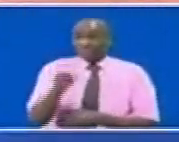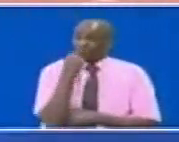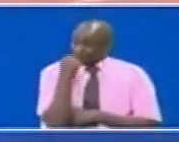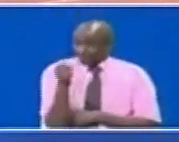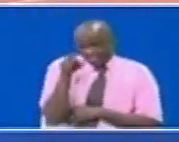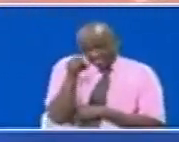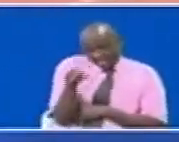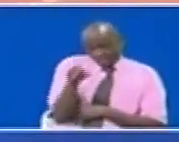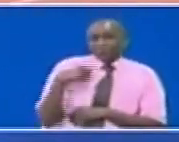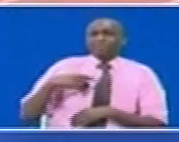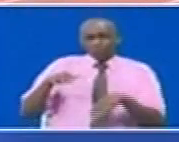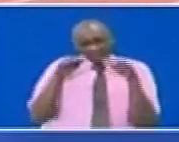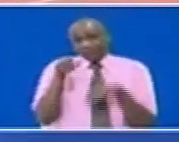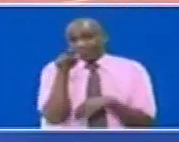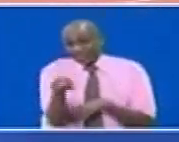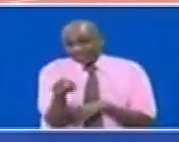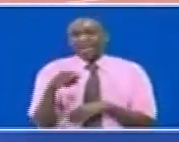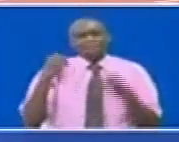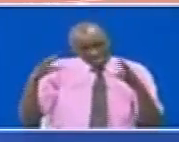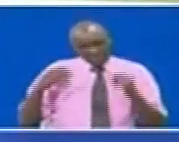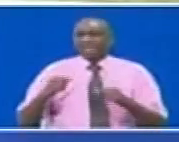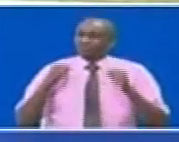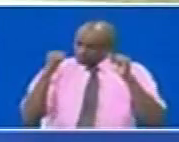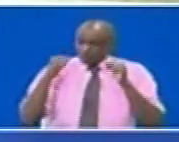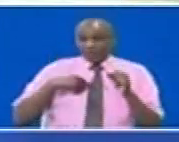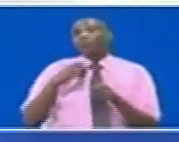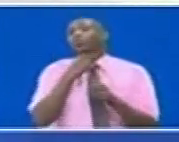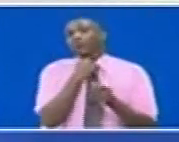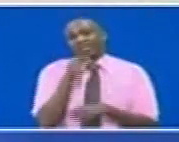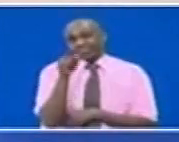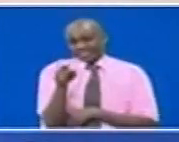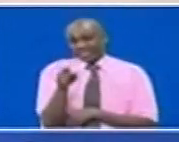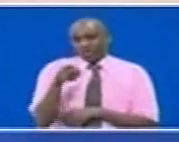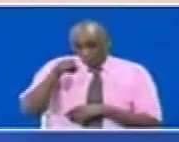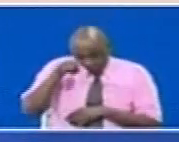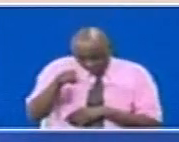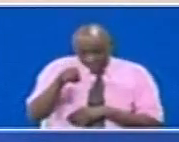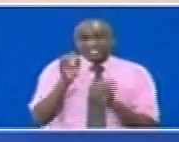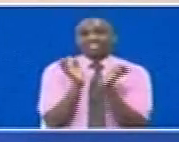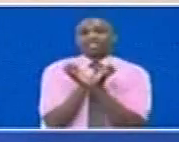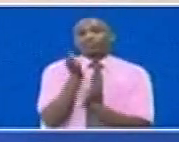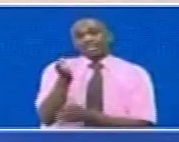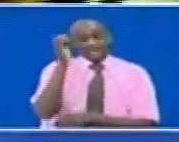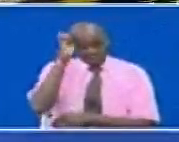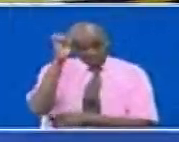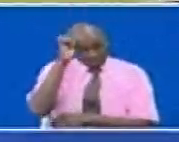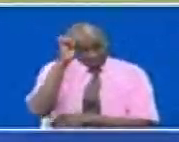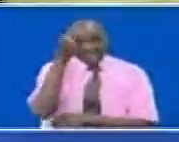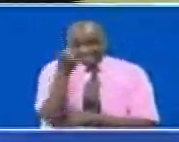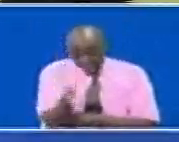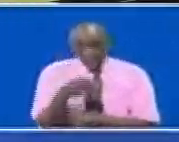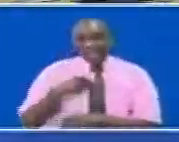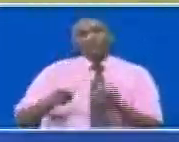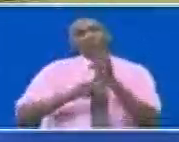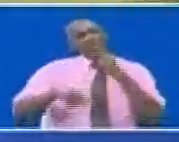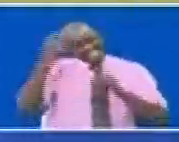ambazo zilisubiriwa kwa hamu na gamu na mashabiki wengi katika uga huu wa Kipchoge Keino hapa jijini Eldoret, huku bingwa wa